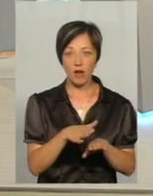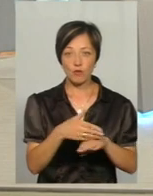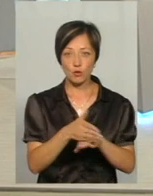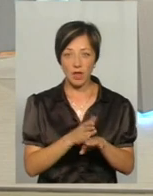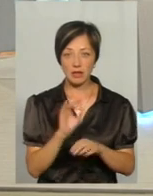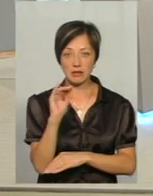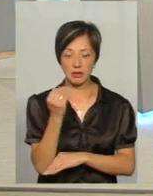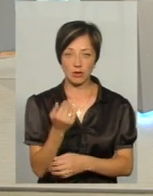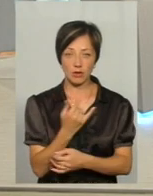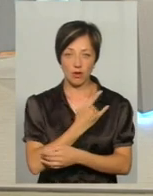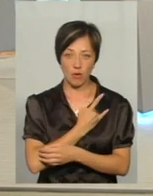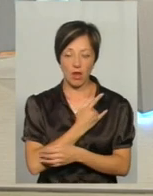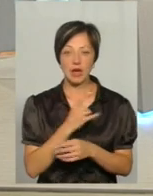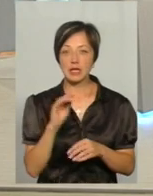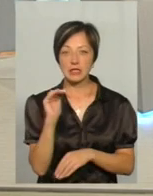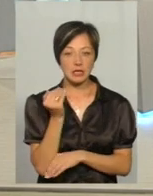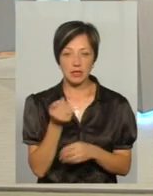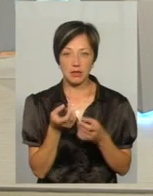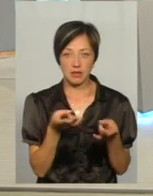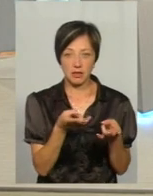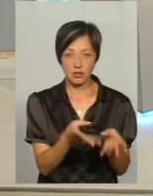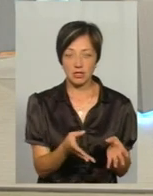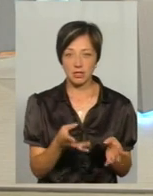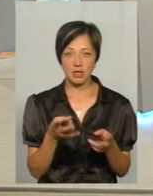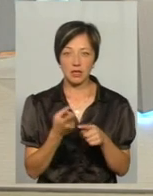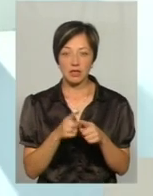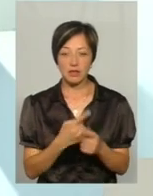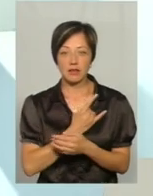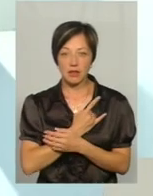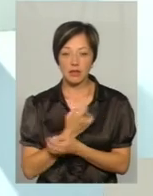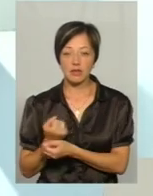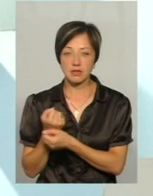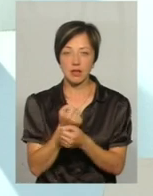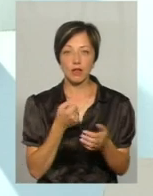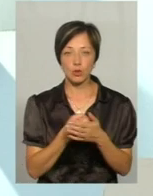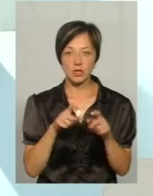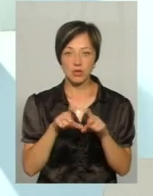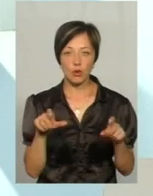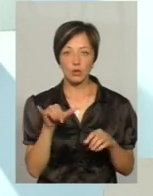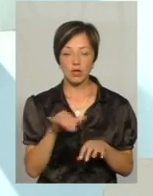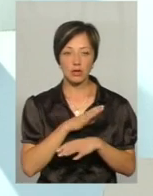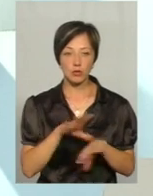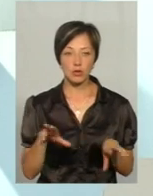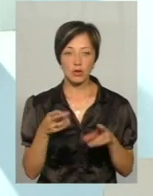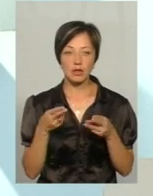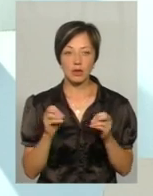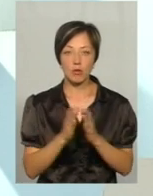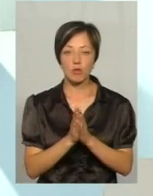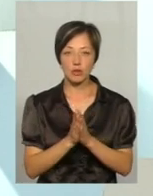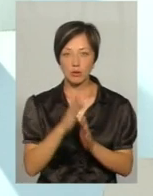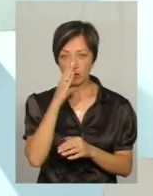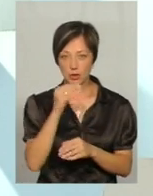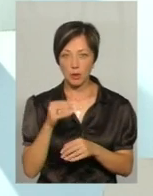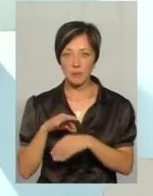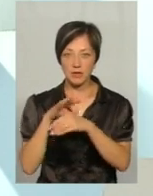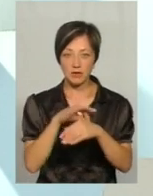дитиною на руках. Тобто дитину вона не випустила. І вона несла цю дитину до закладу, бо в неї навіть не було, десь вона там попросила маршрутчика, щоб